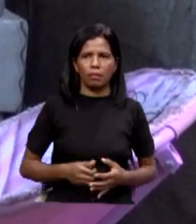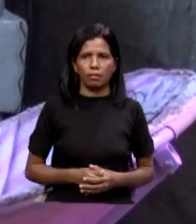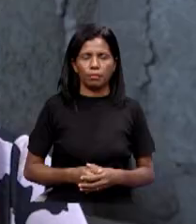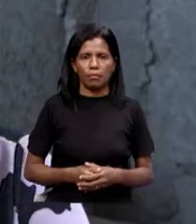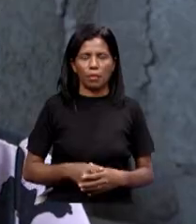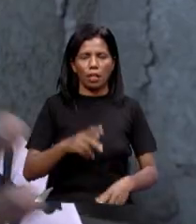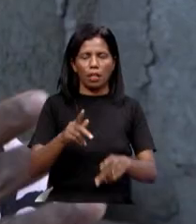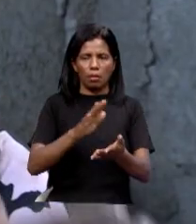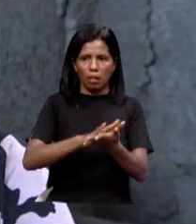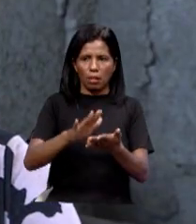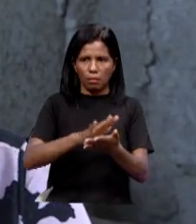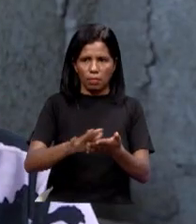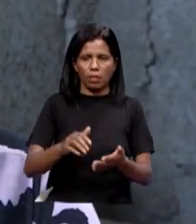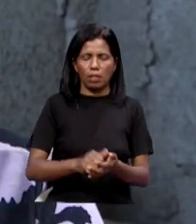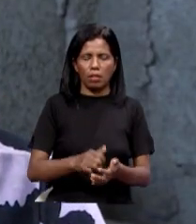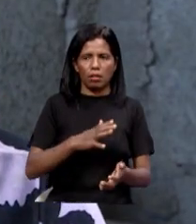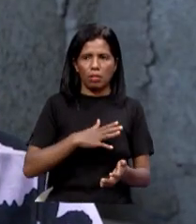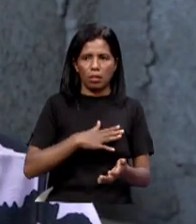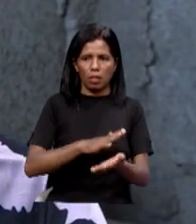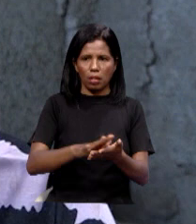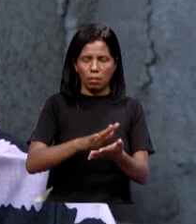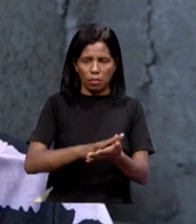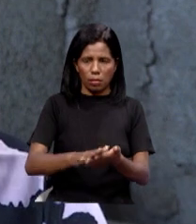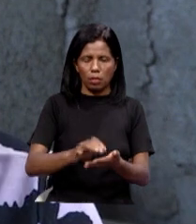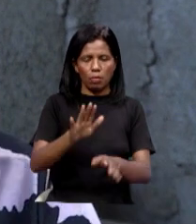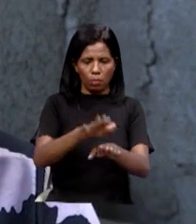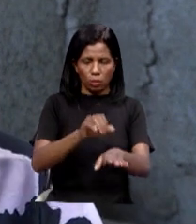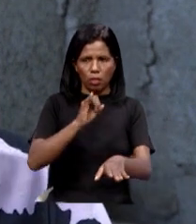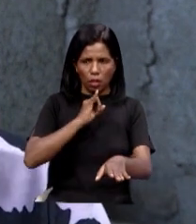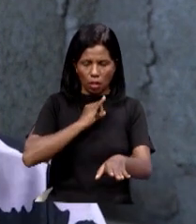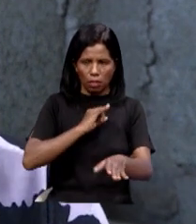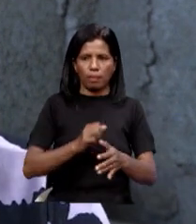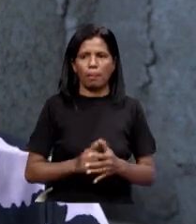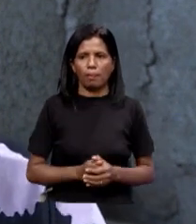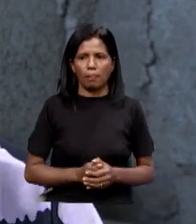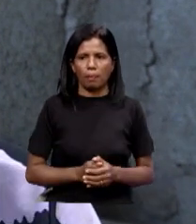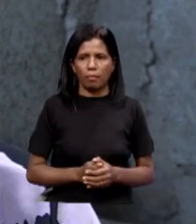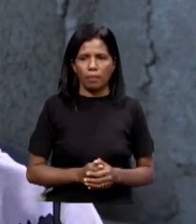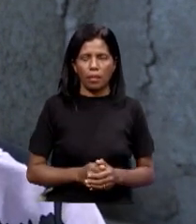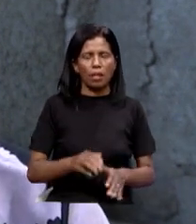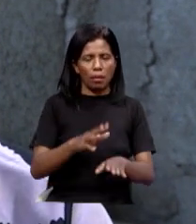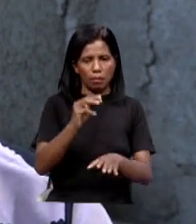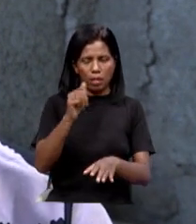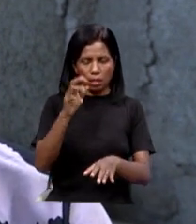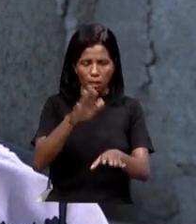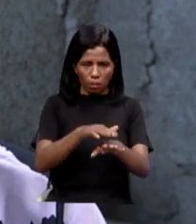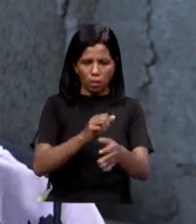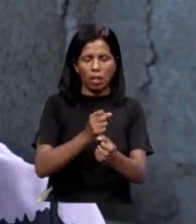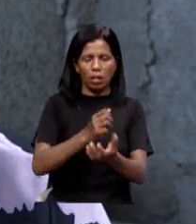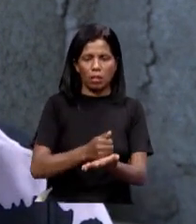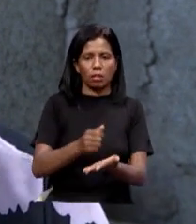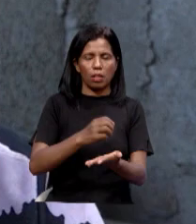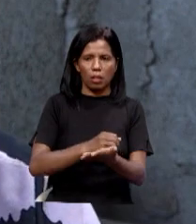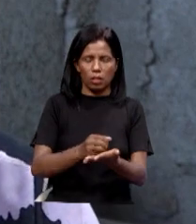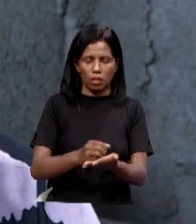ema hamos ha hon fer kiri letene hamos rai la bele bulu hau jan sene e mario me hamos ta hon rai politiko san rahon rumo hola